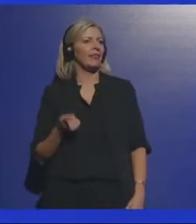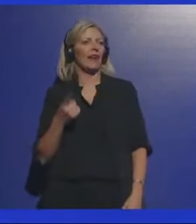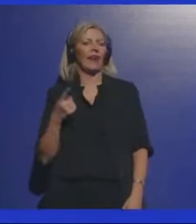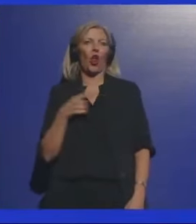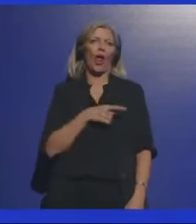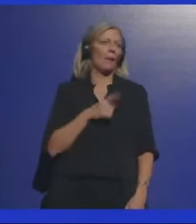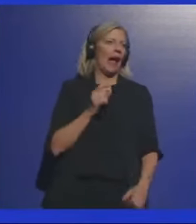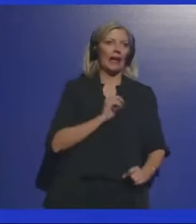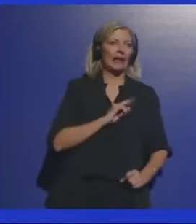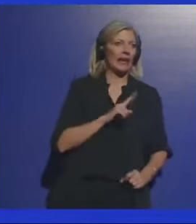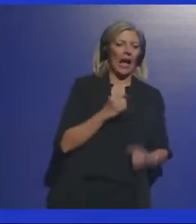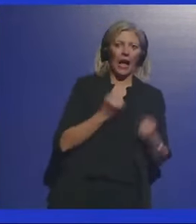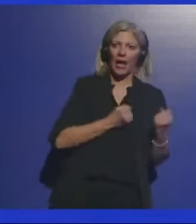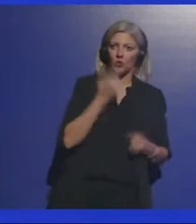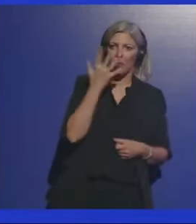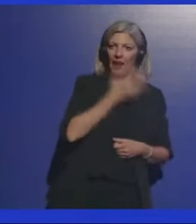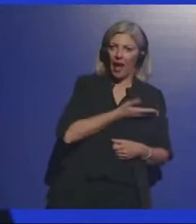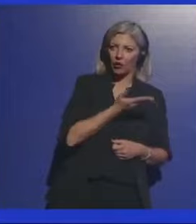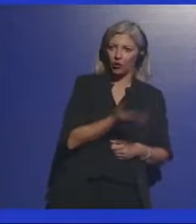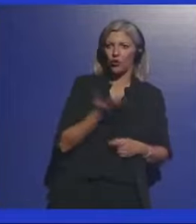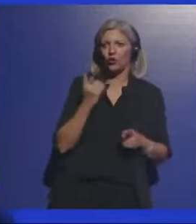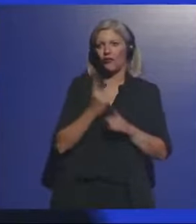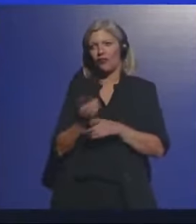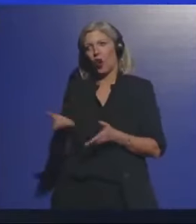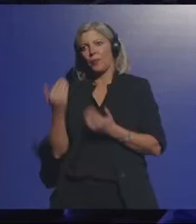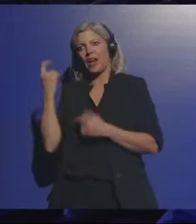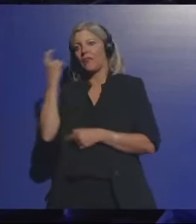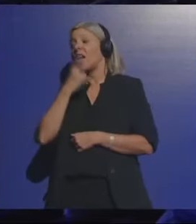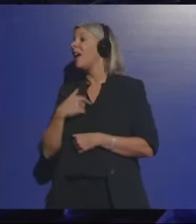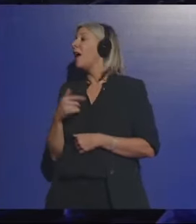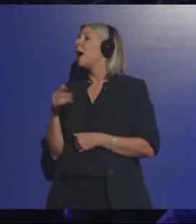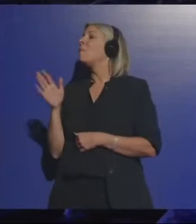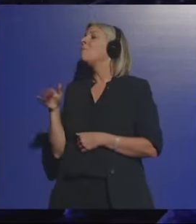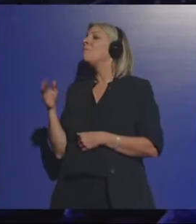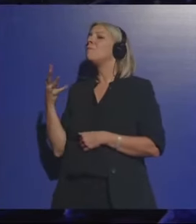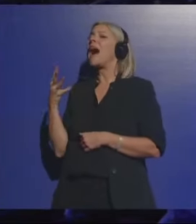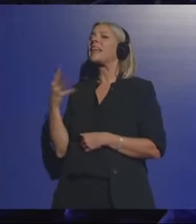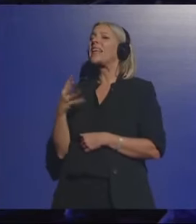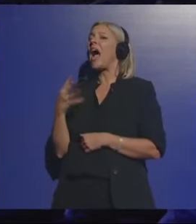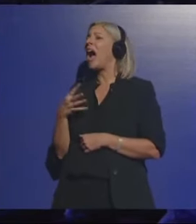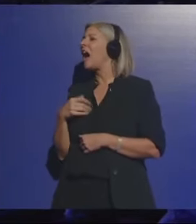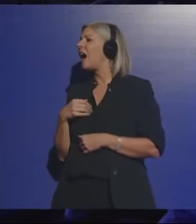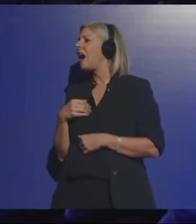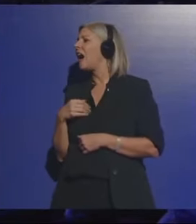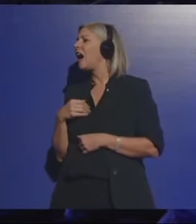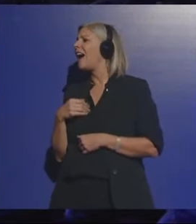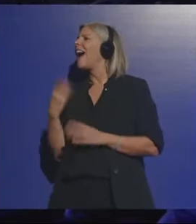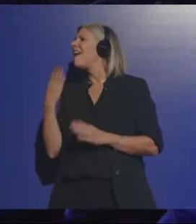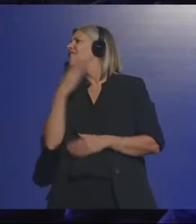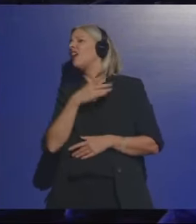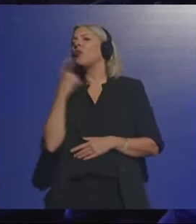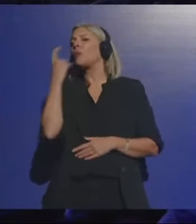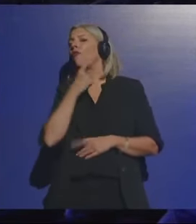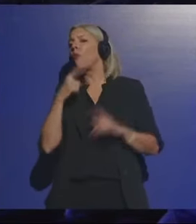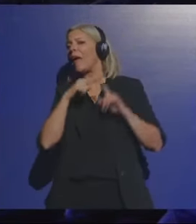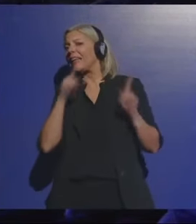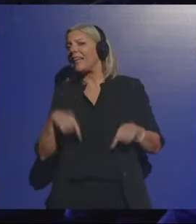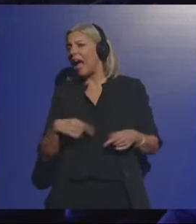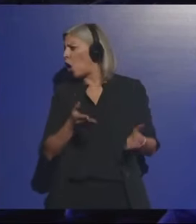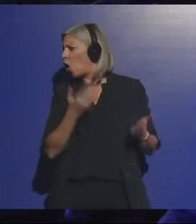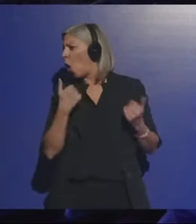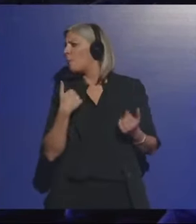la scuola però Maria è vado un attimo un profumeria che